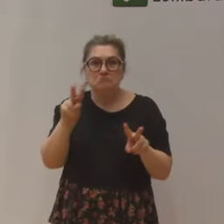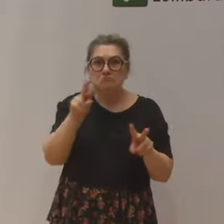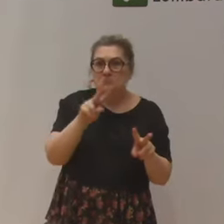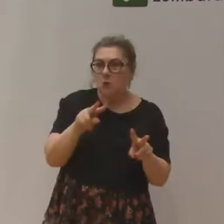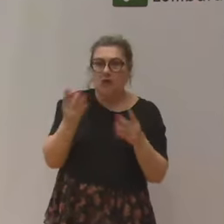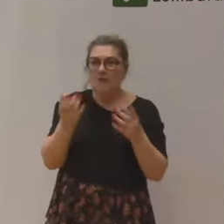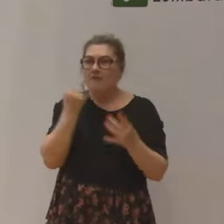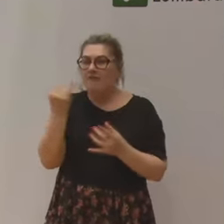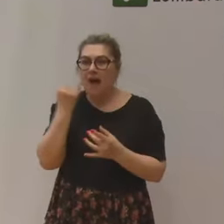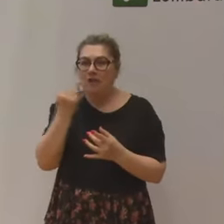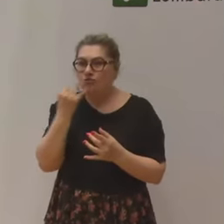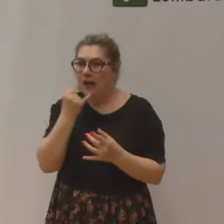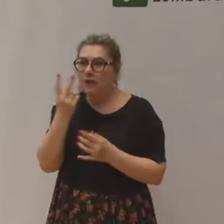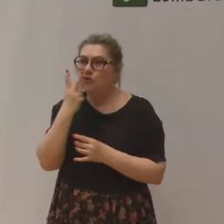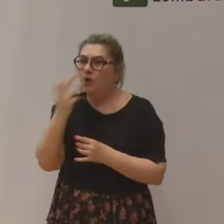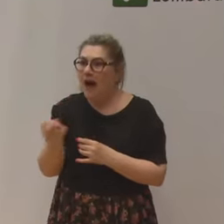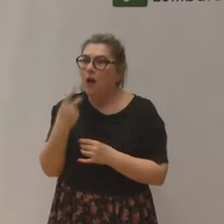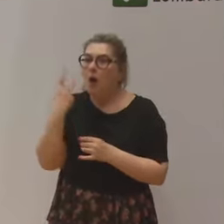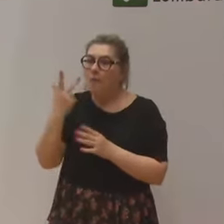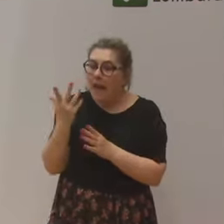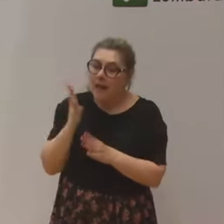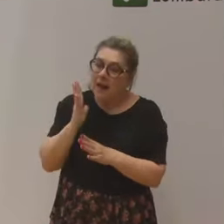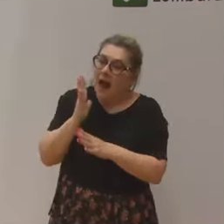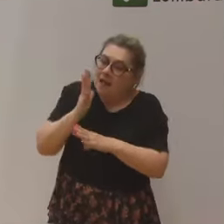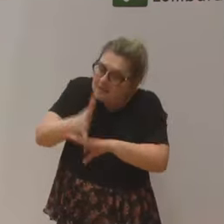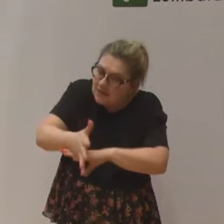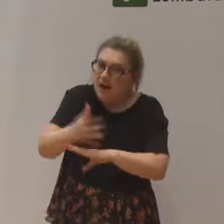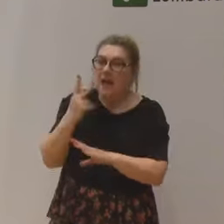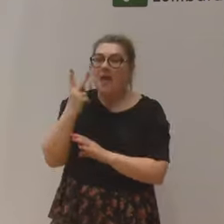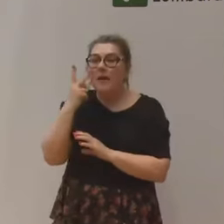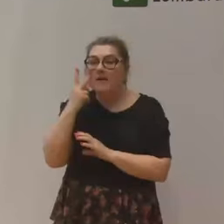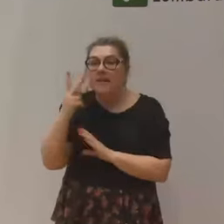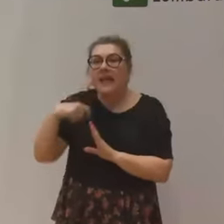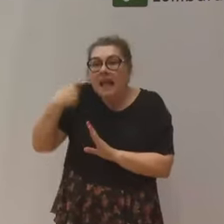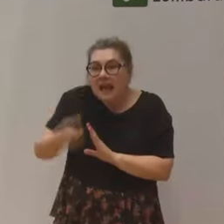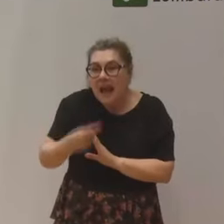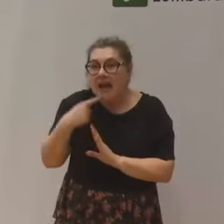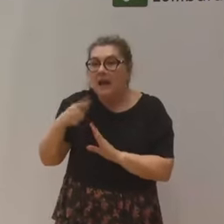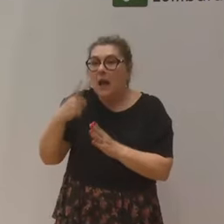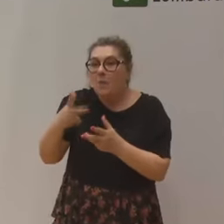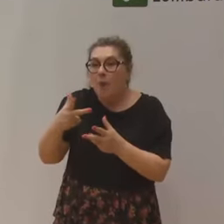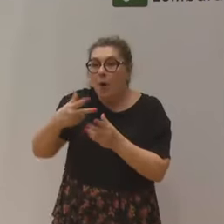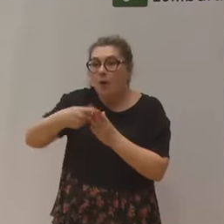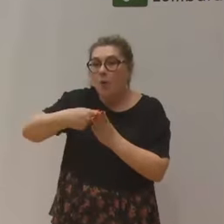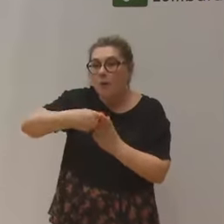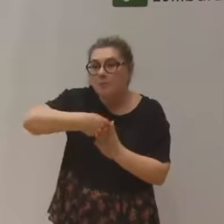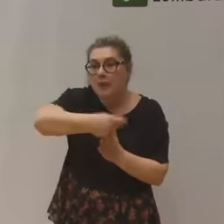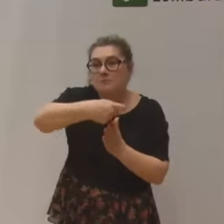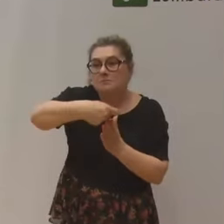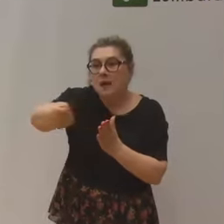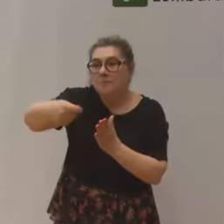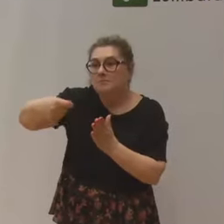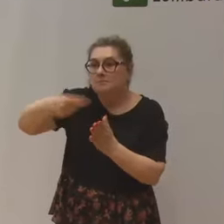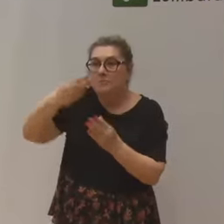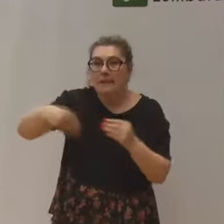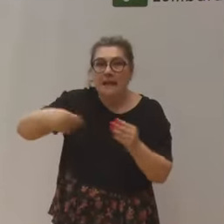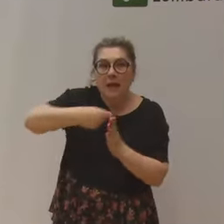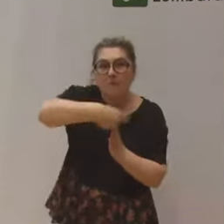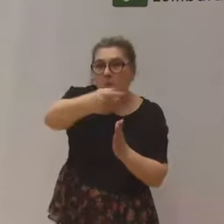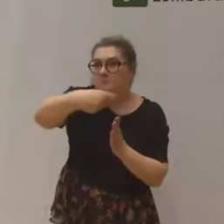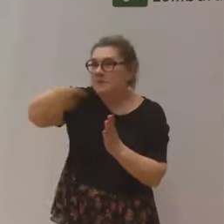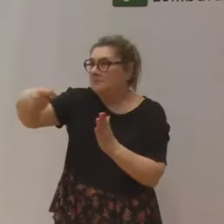molto facilitate per poter accedere e per poter anche replicare l'utilizzo di questo